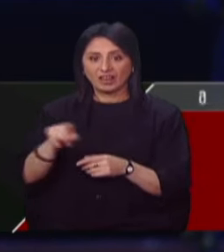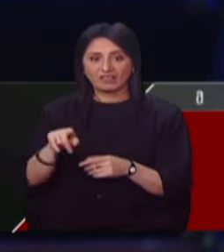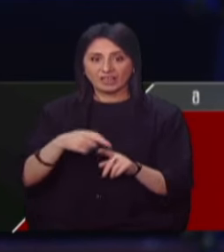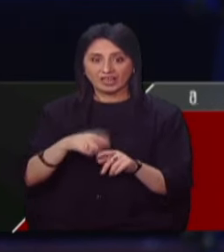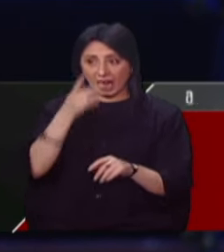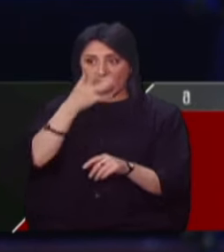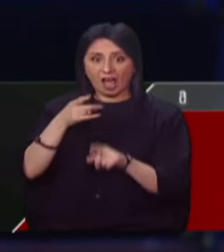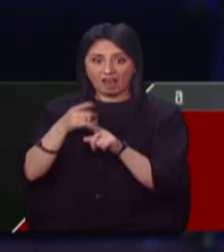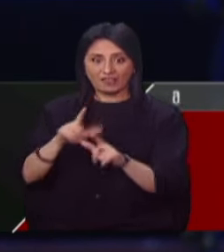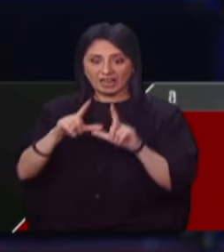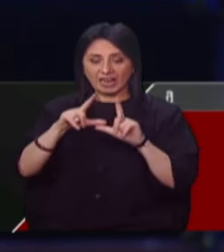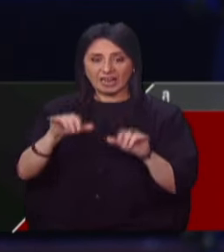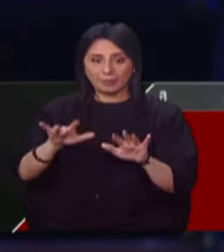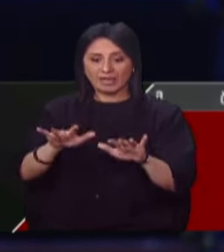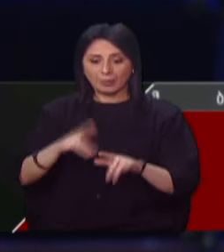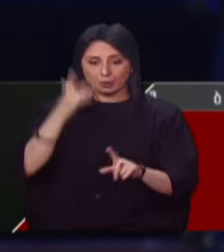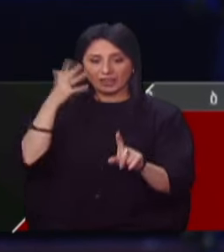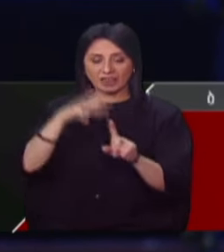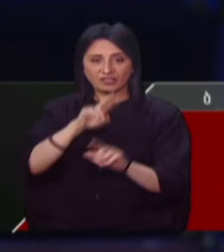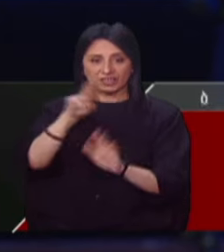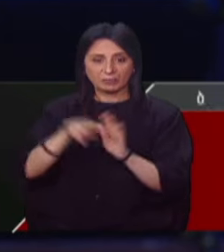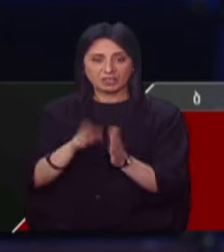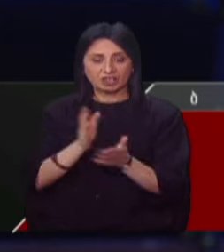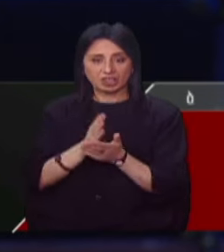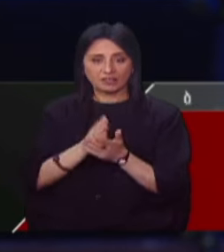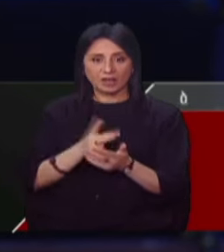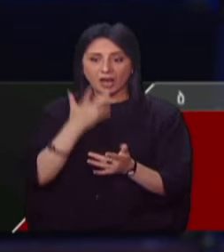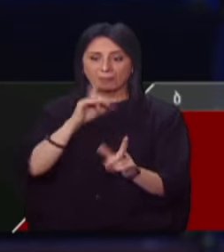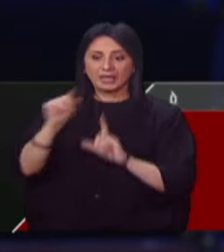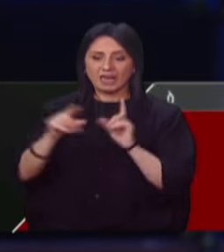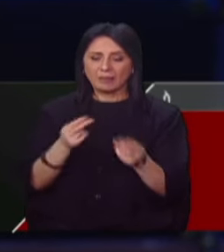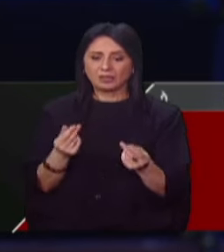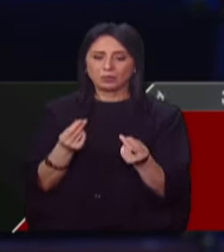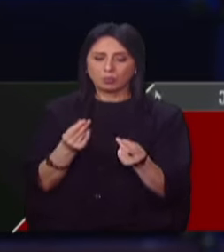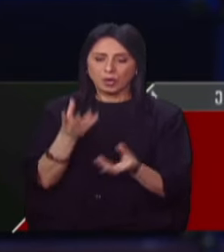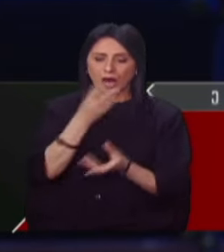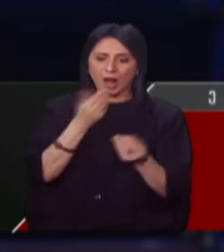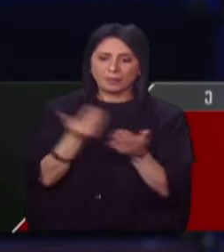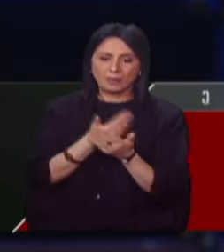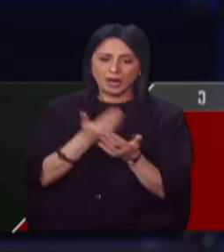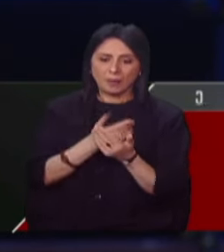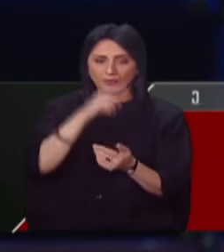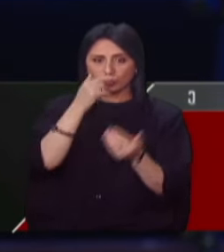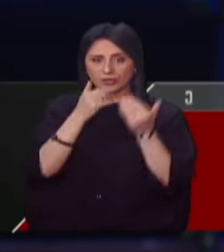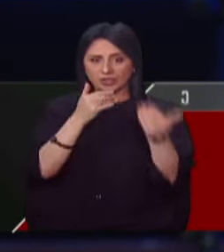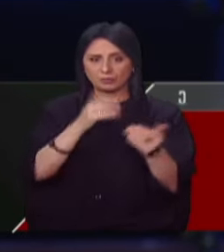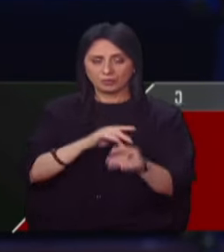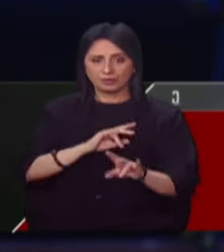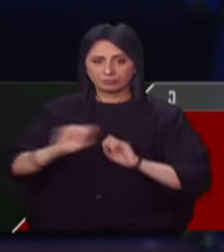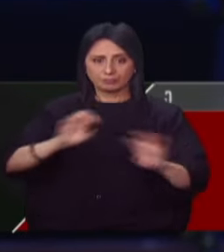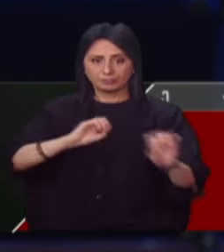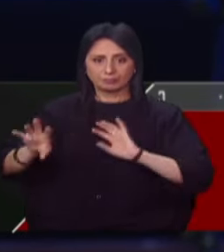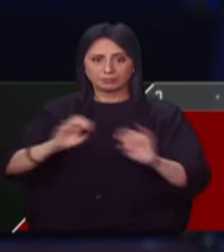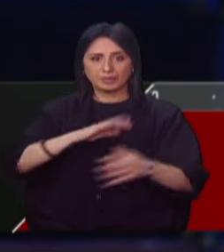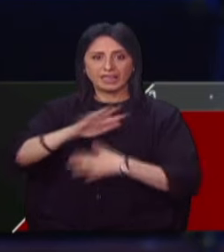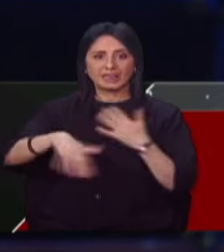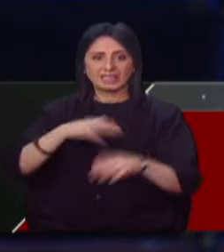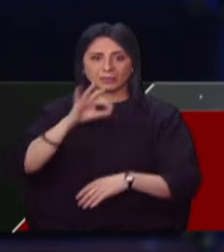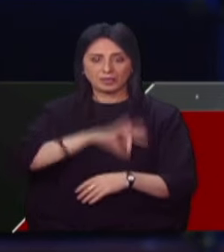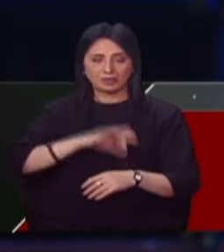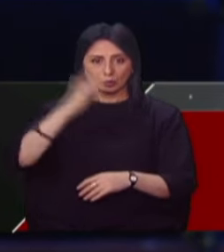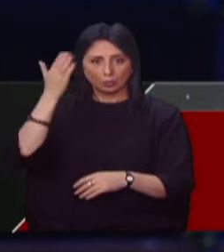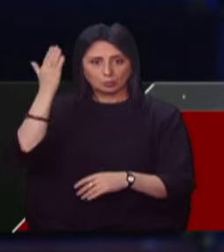აფრიკაც კი კრემლის ჰიბრიდული თავდასხმების ქვეშ არიან. მიგრანტები, ფული და ყალბი ამბები რუსეთის მხრიდან დესტაბილიზაციისთვის არის